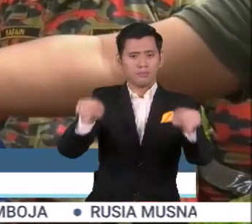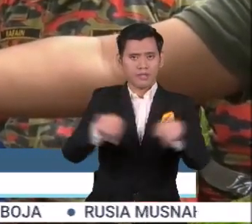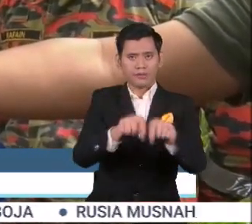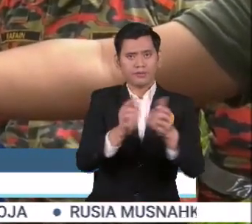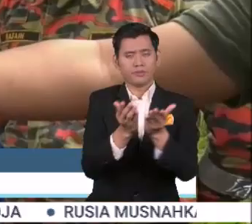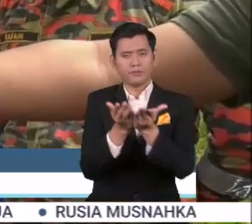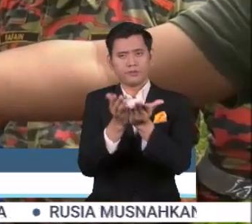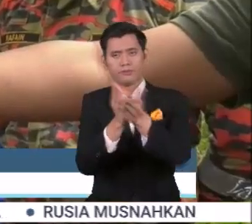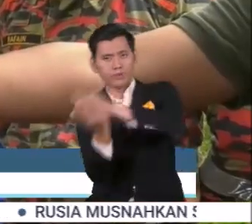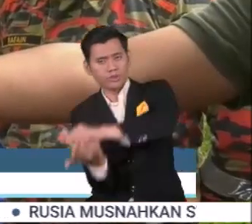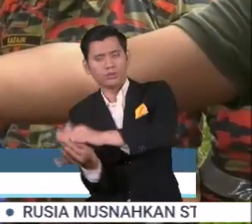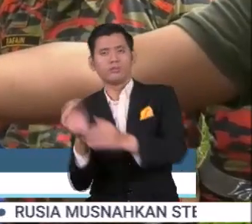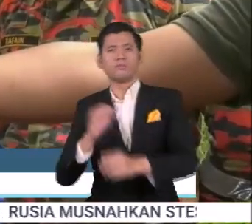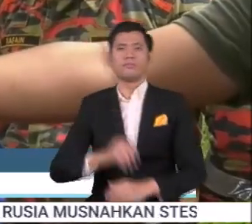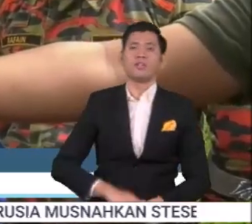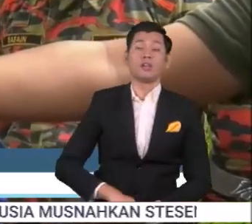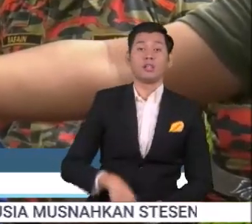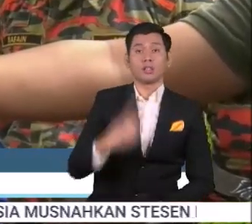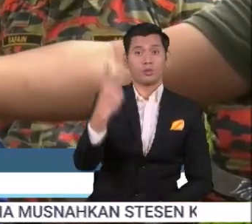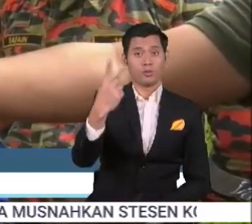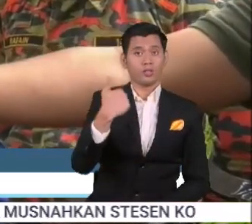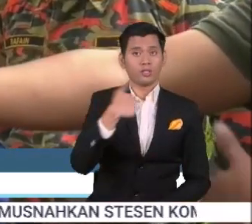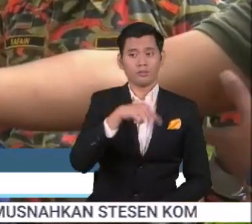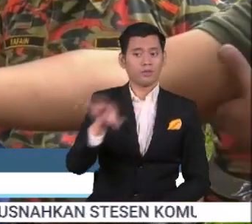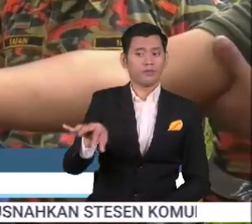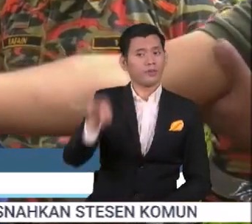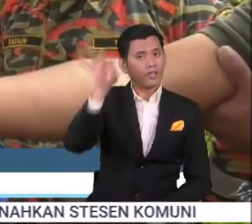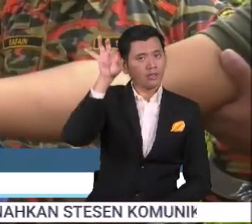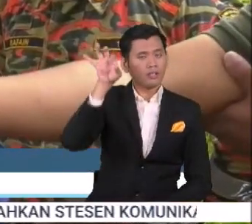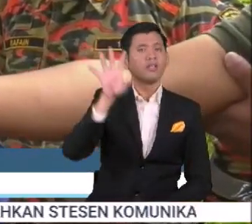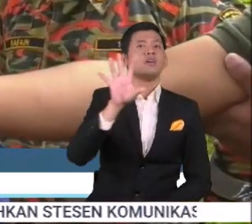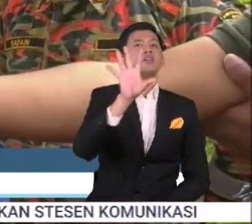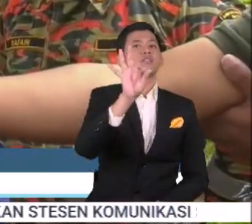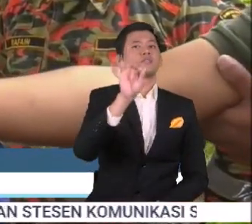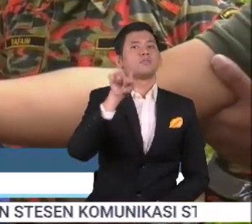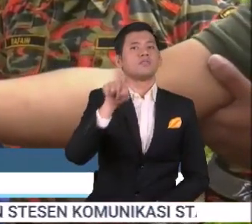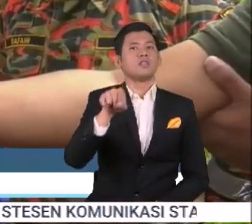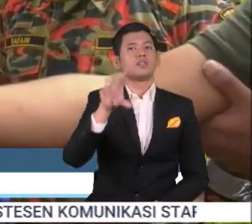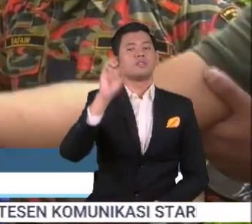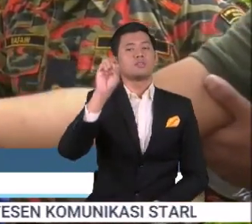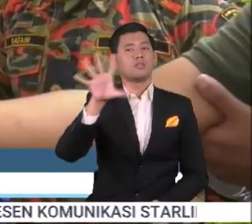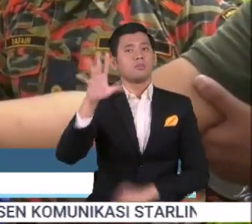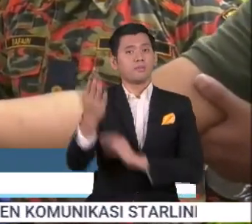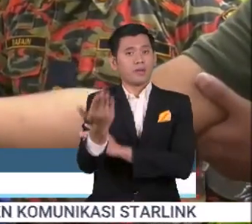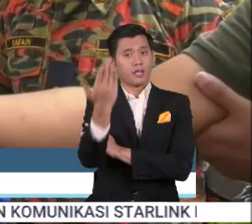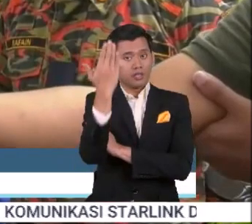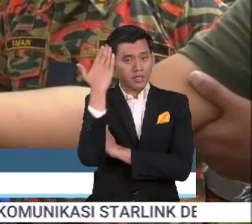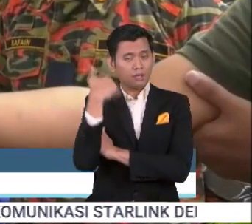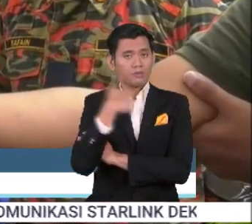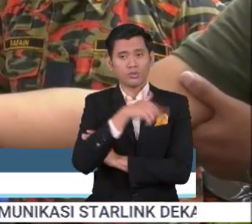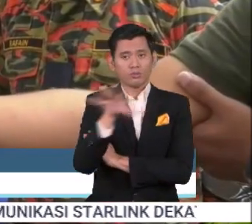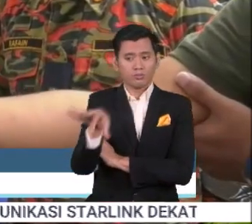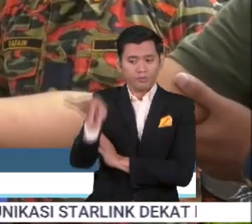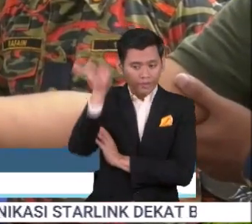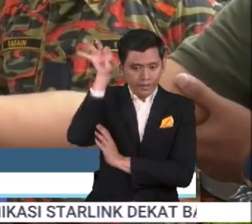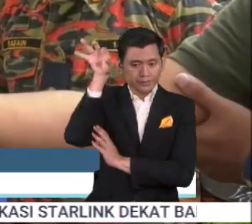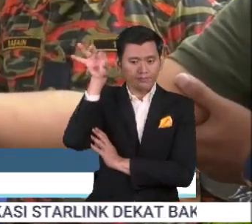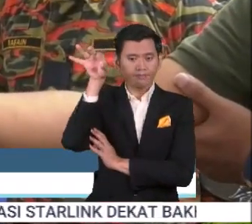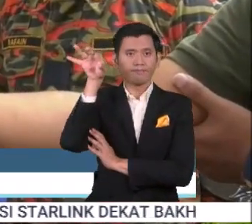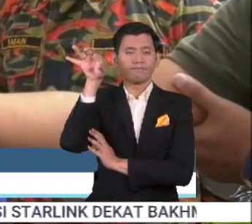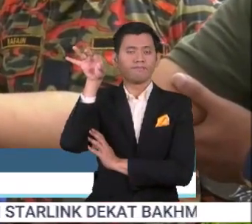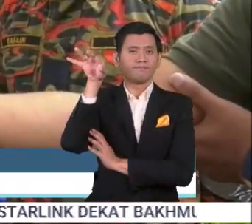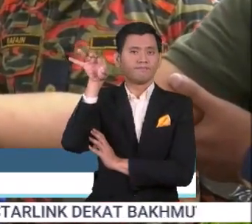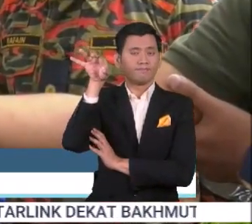kawalan tempat kejadian kita ni dan yang kedua pada jam 95 pagi a dijumpai